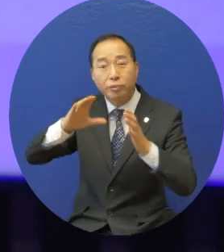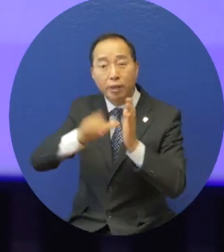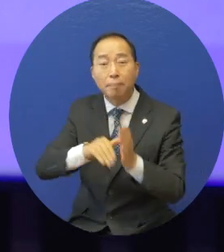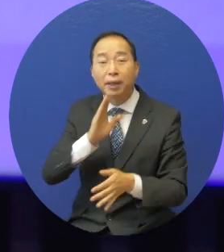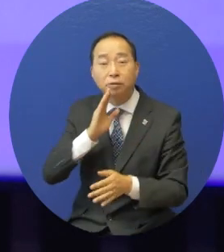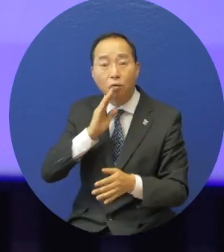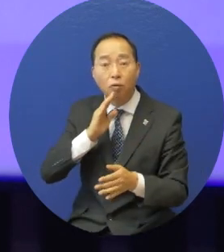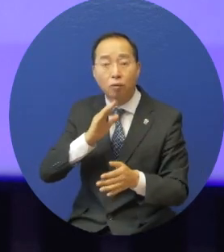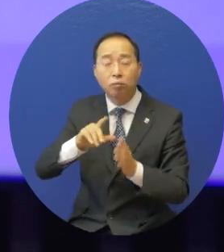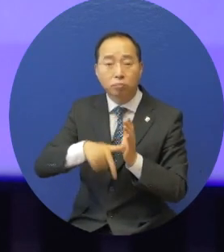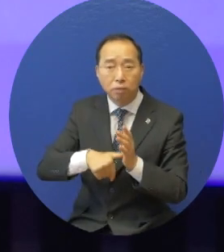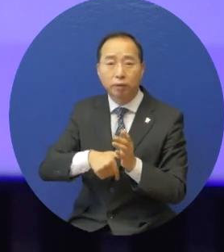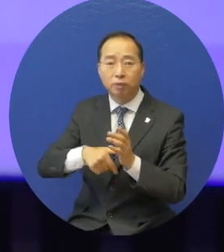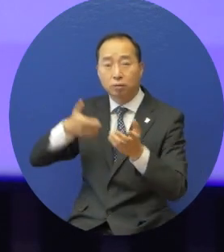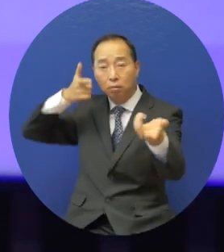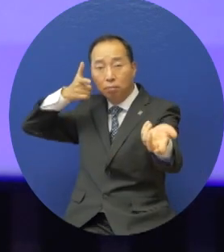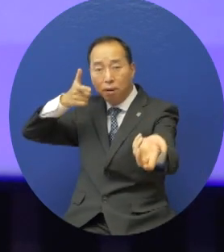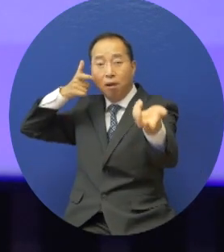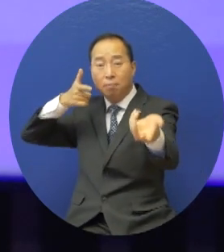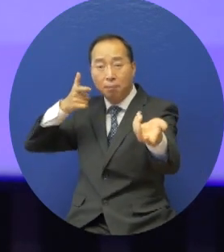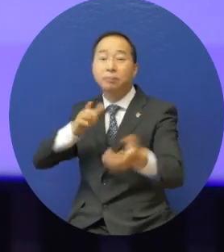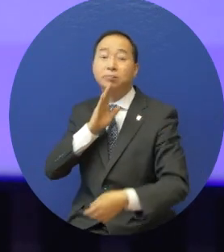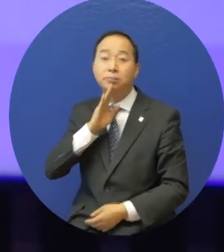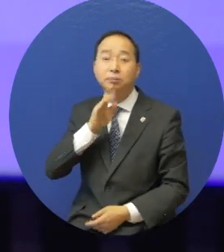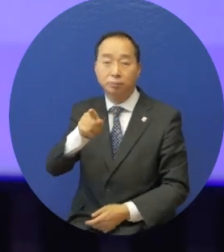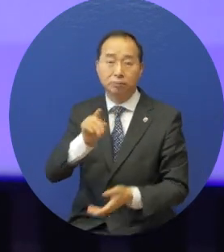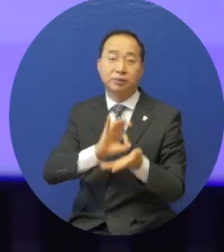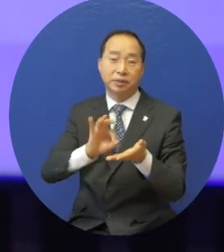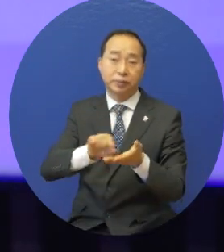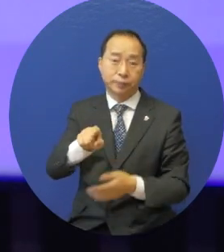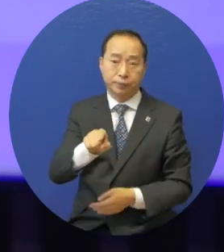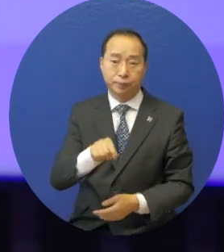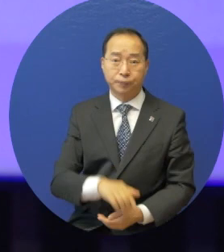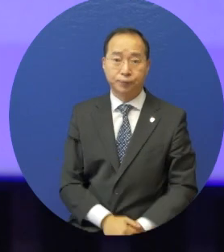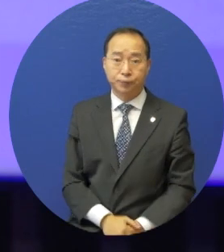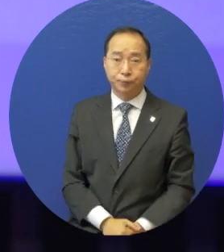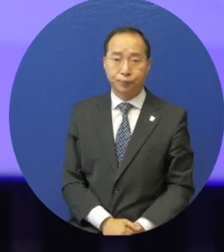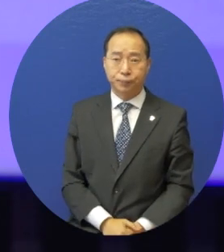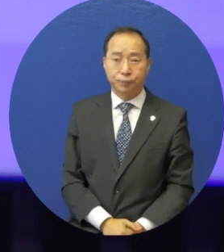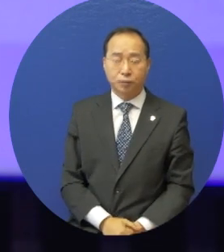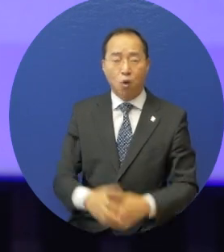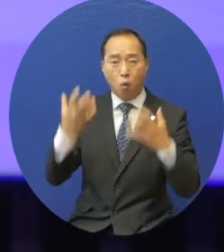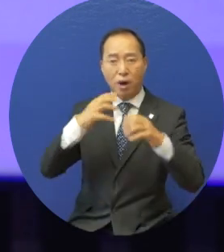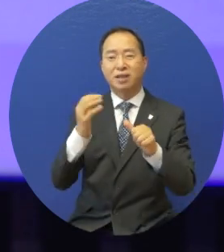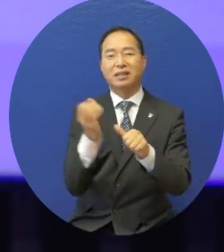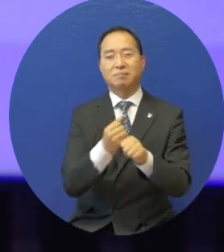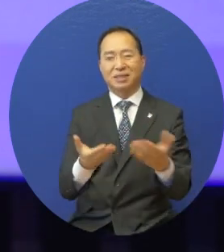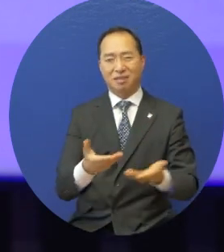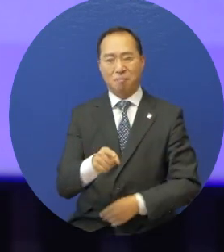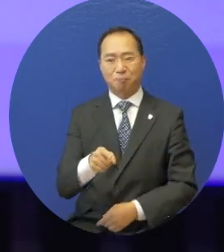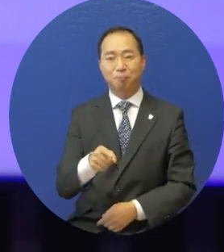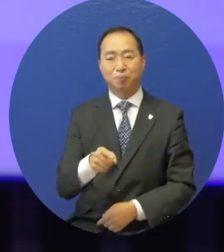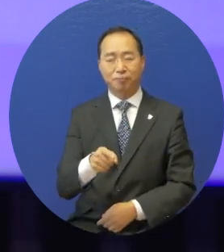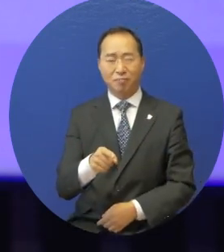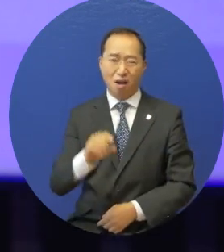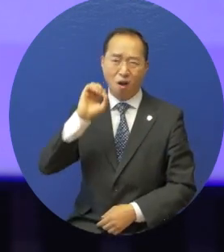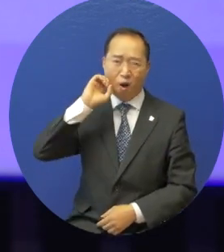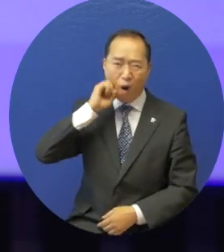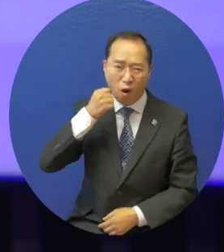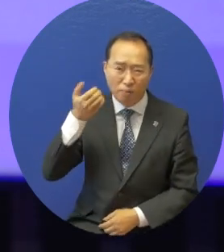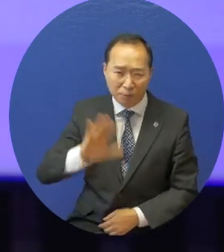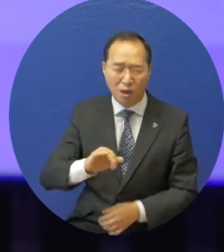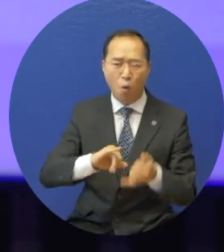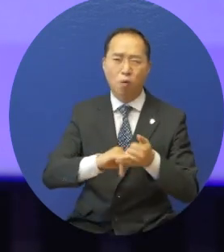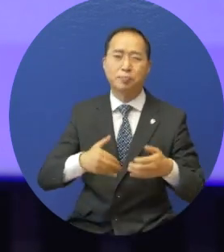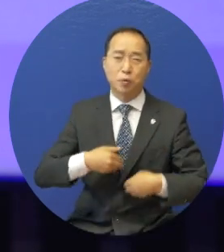때도 조선 후기 이후로는 대부분 총을 많이 사용을 했죠. 네, 착호갑사 역시 어렵지만